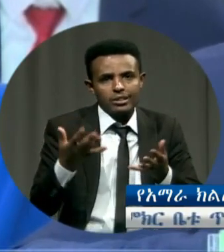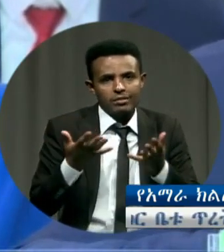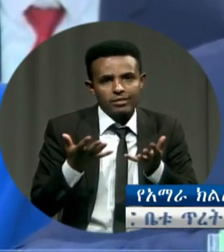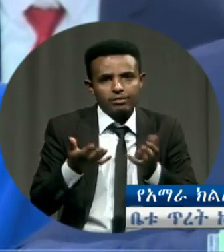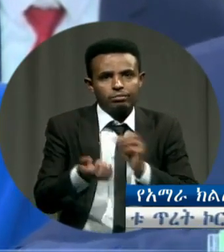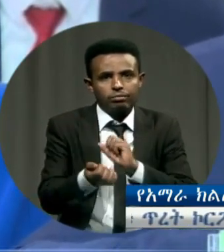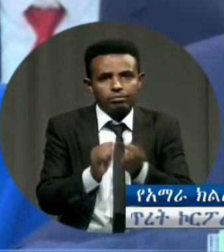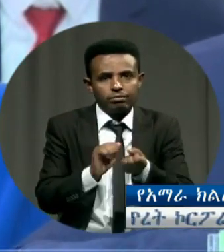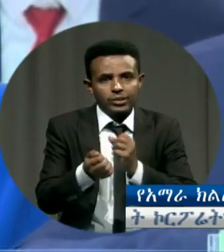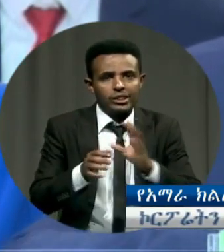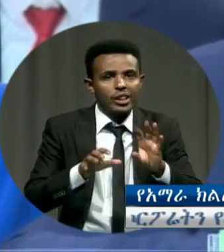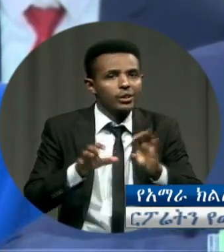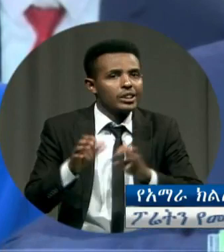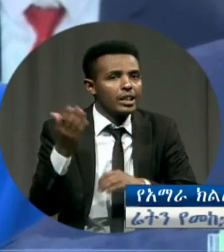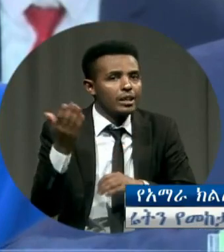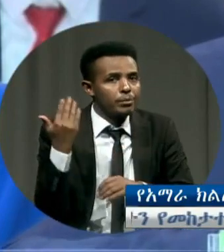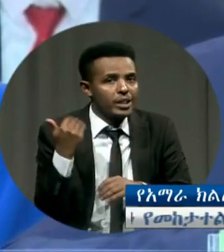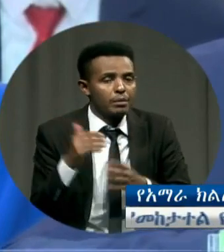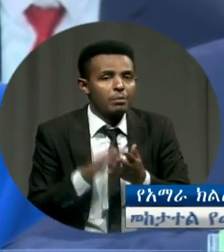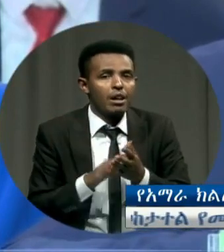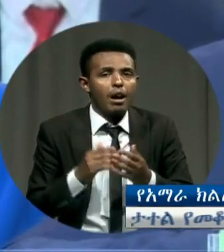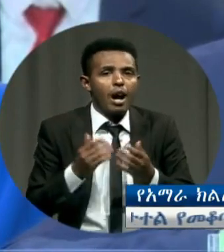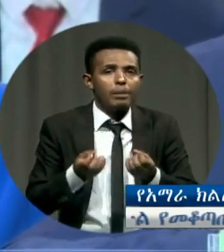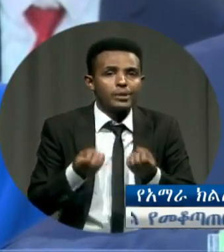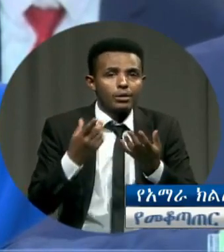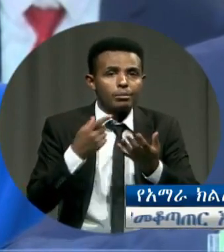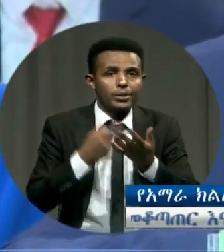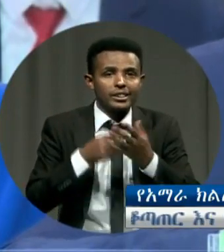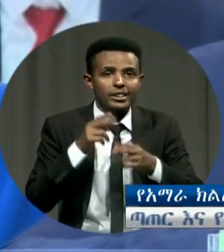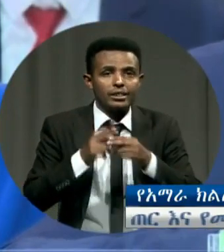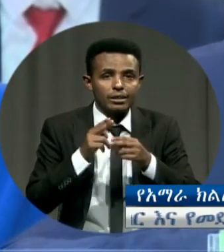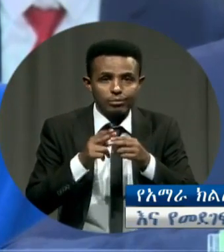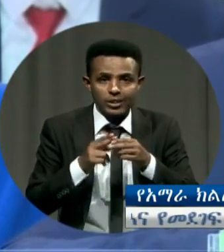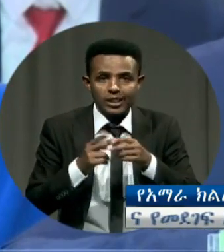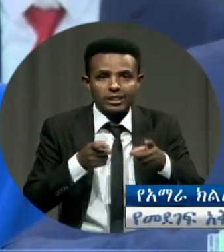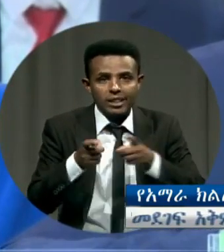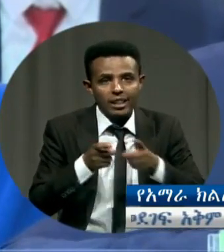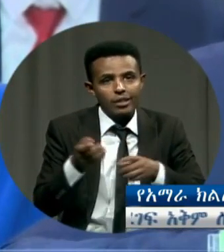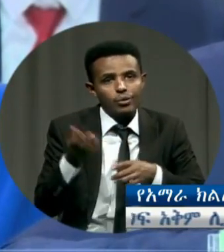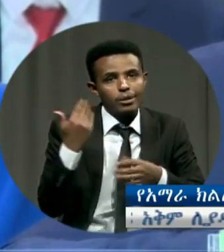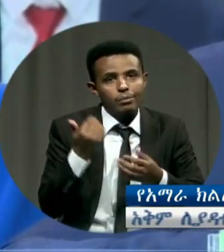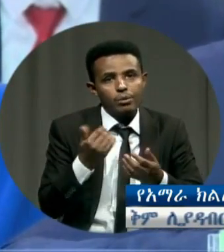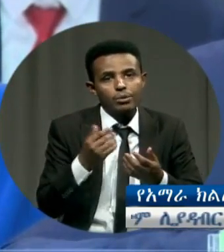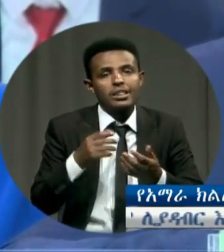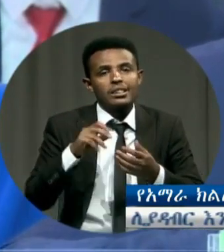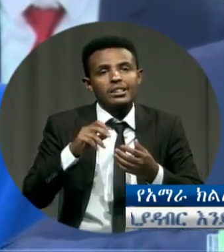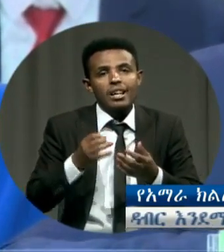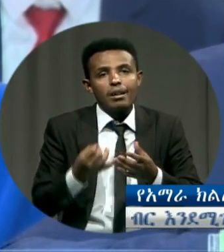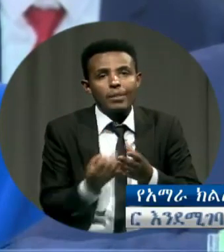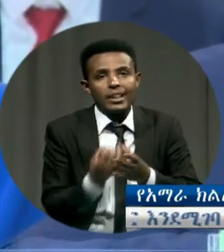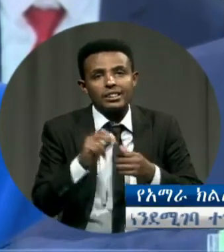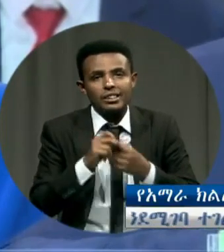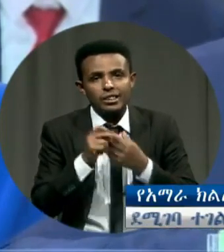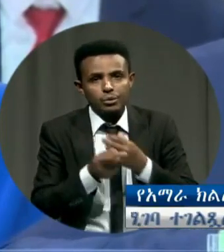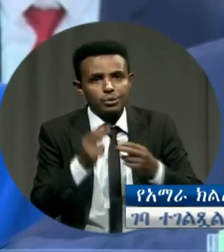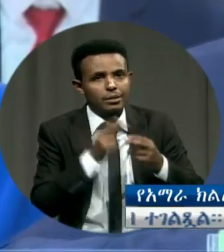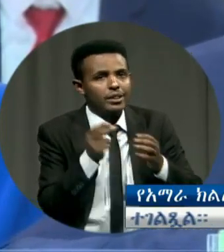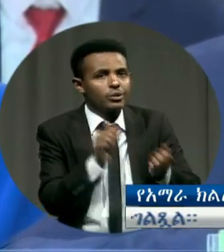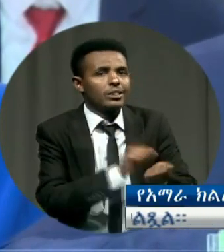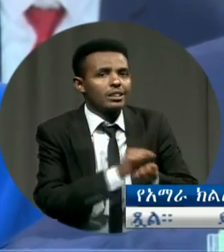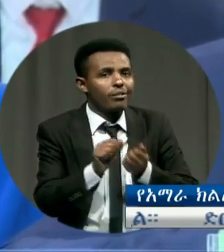የነበረ አብዛኛውን በዚህ ስር ሲተዳደሩ የነበሩ የልማት ድርጅቶች የከሰሩ ስማቸው የጠፋ